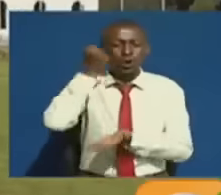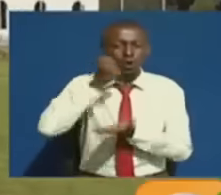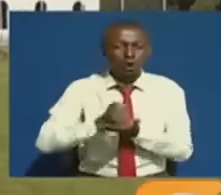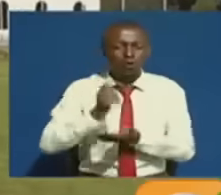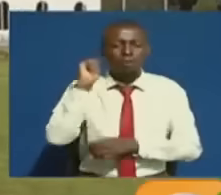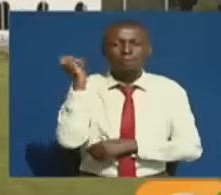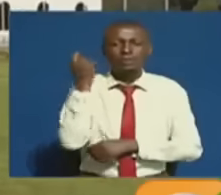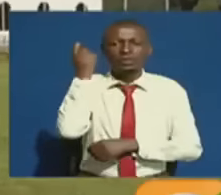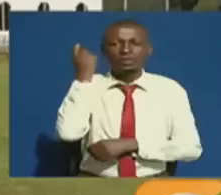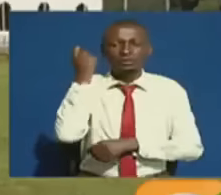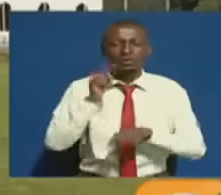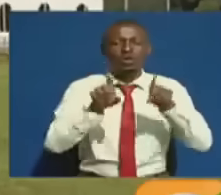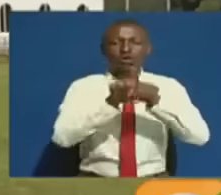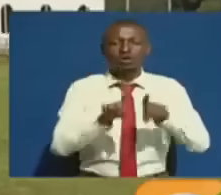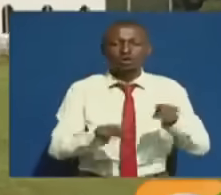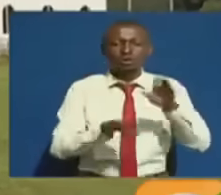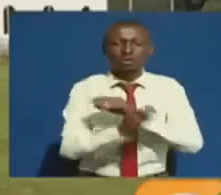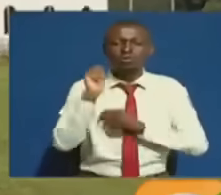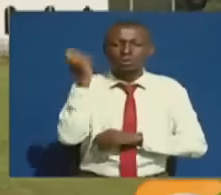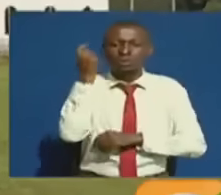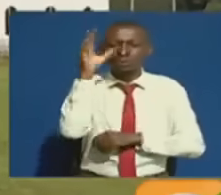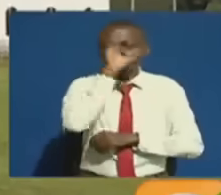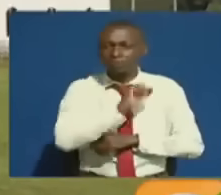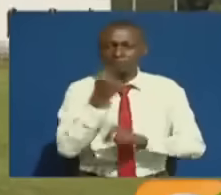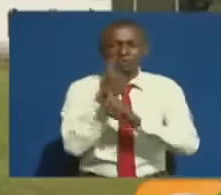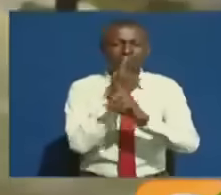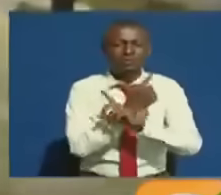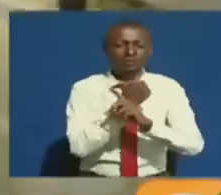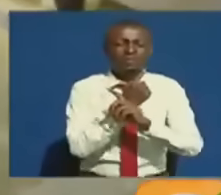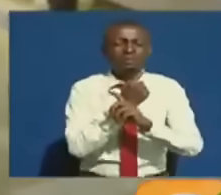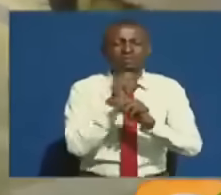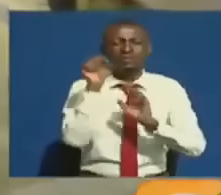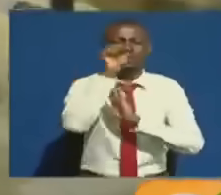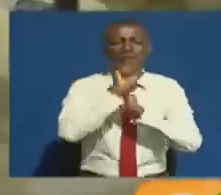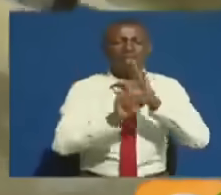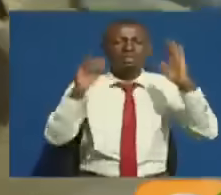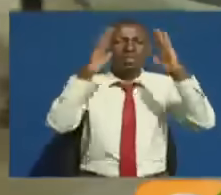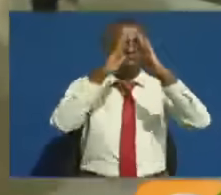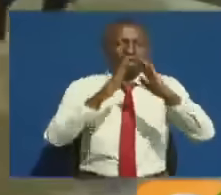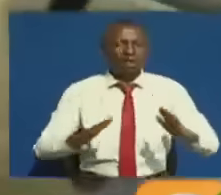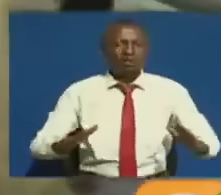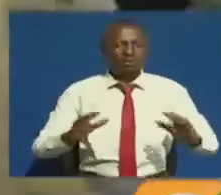tofauti, naibu rais hajahudhuria mikutano kadhaa ya ikulu.